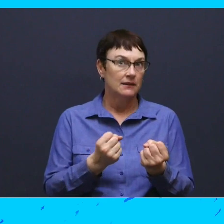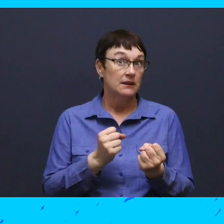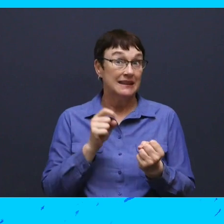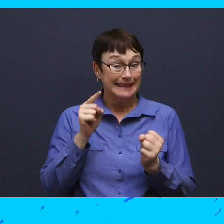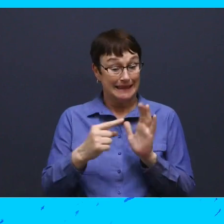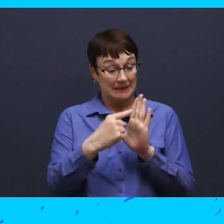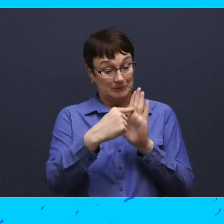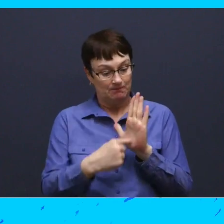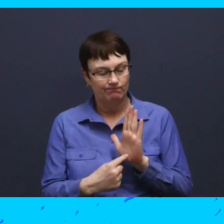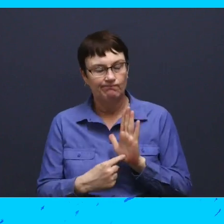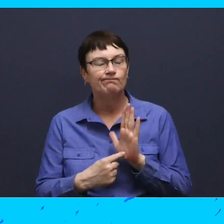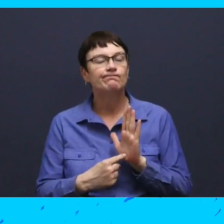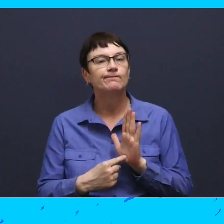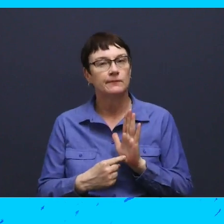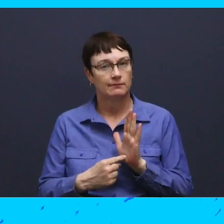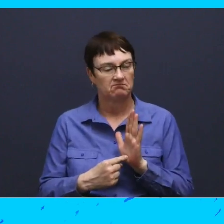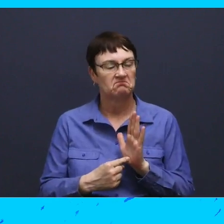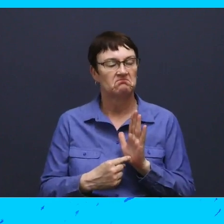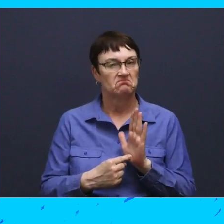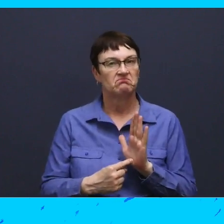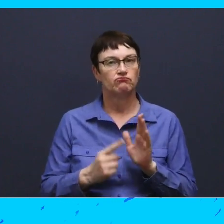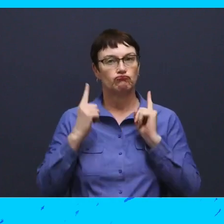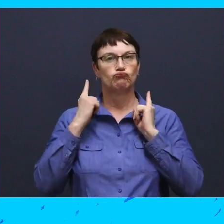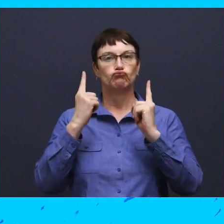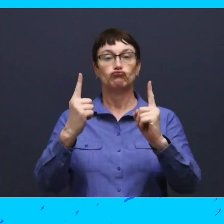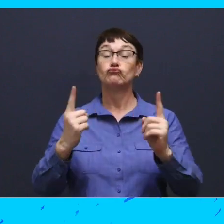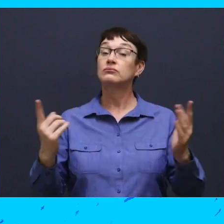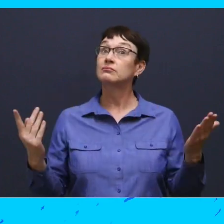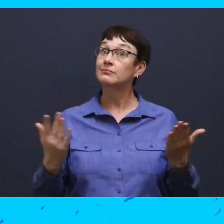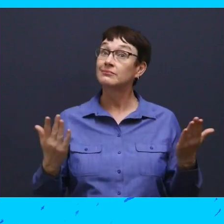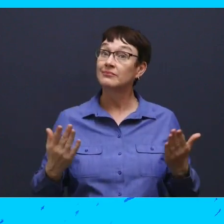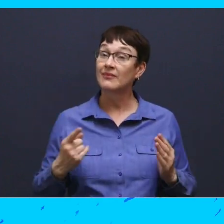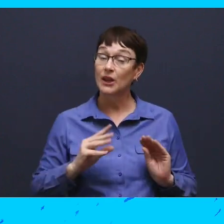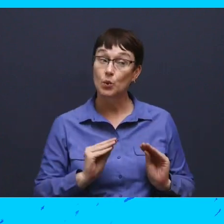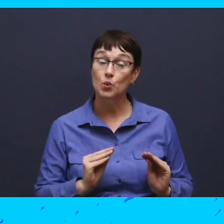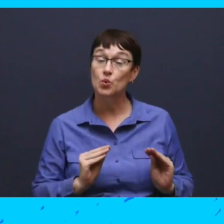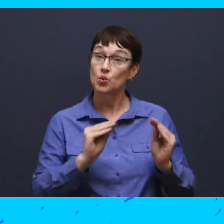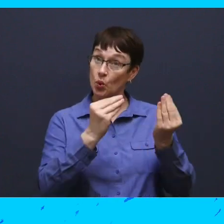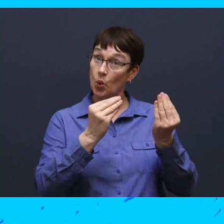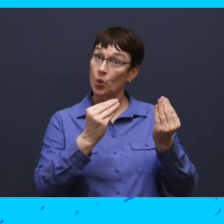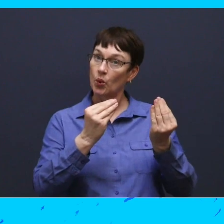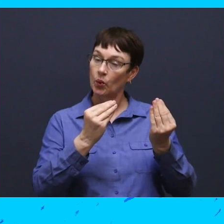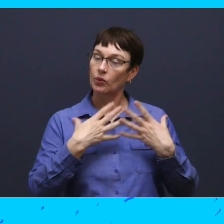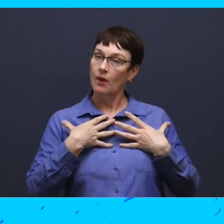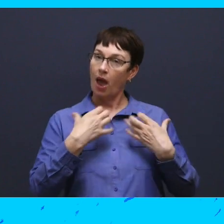les jeunes, pour que nous puissions avoir une stratégie nationale